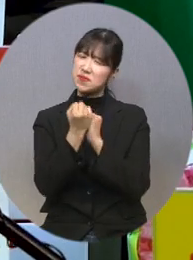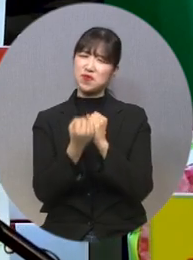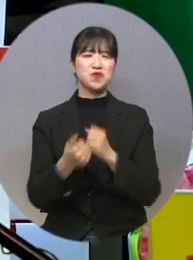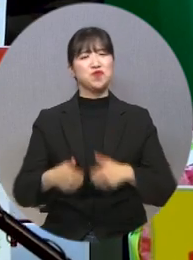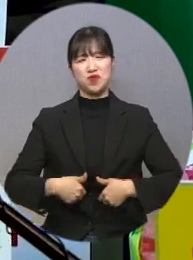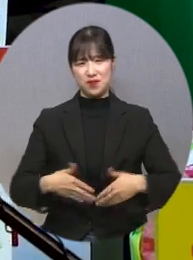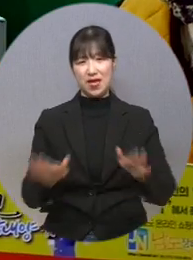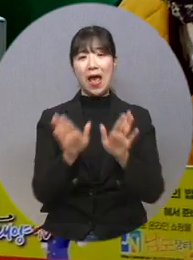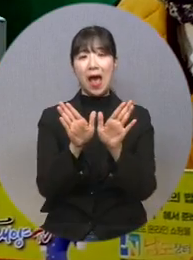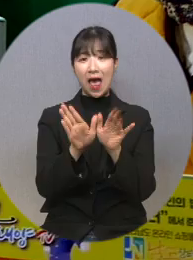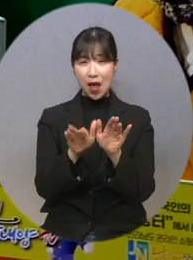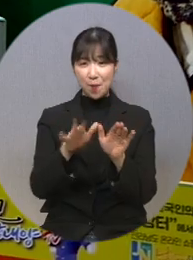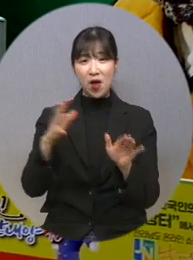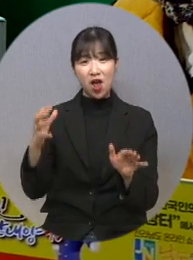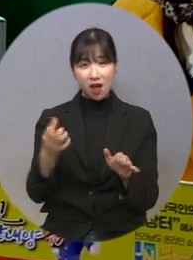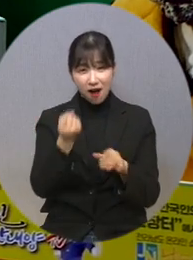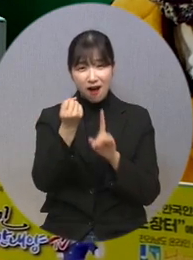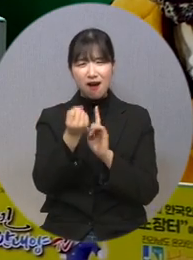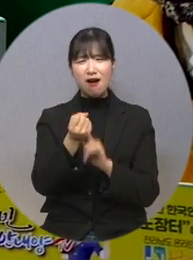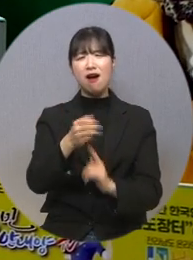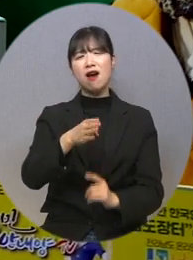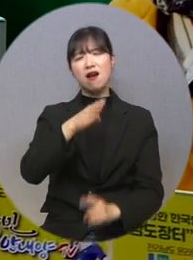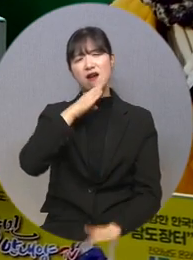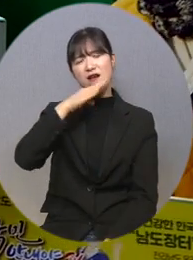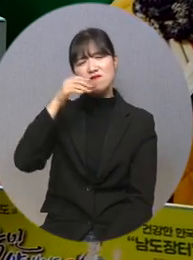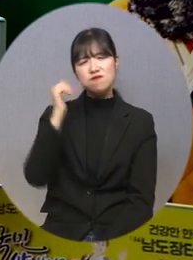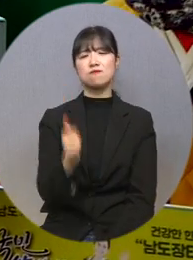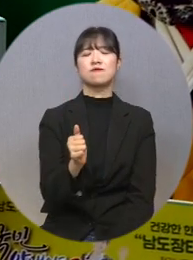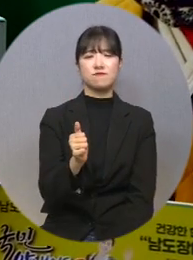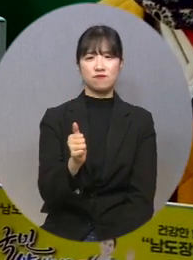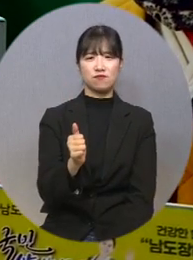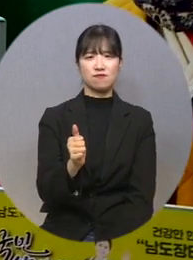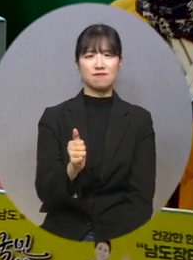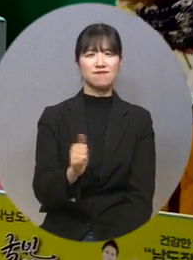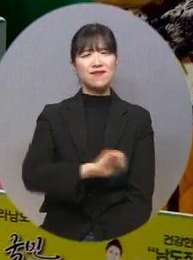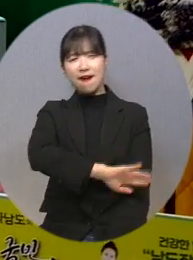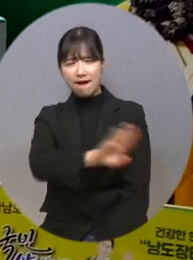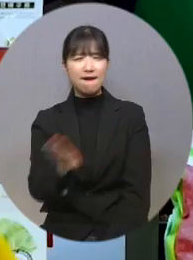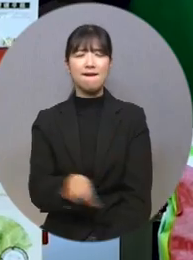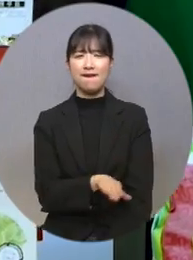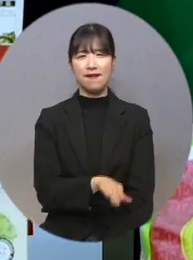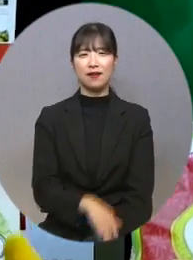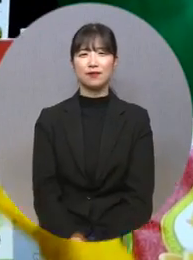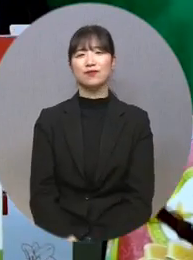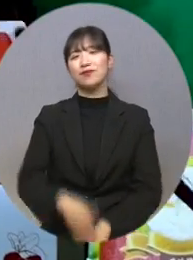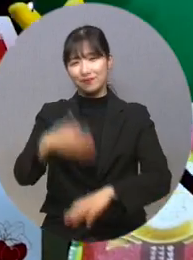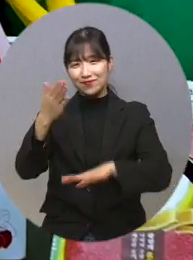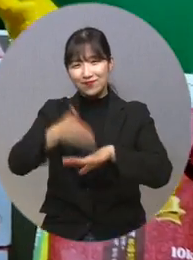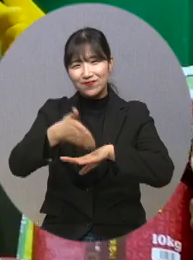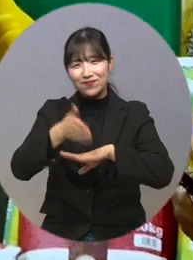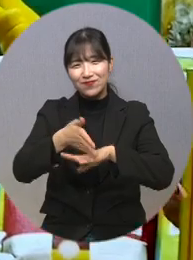농축산물이 한평에서 나온 농축산물은 최고다. 최고다. 오, 감사합니다.